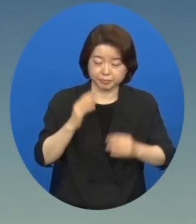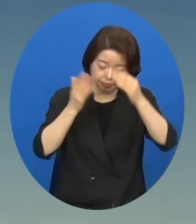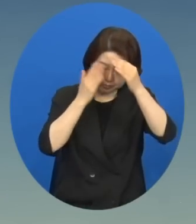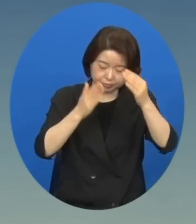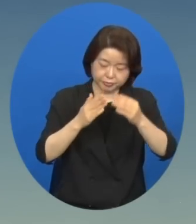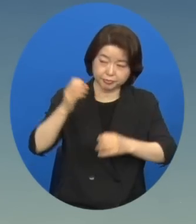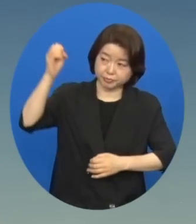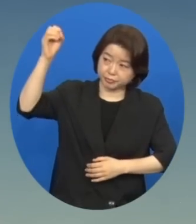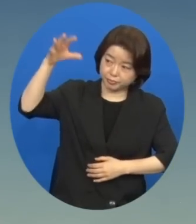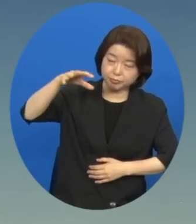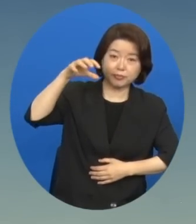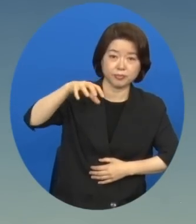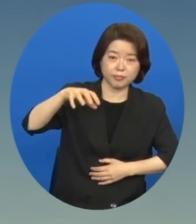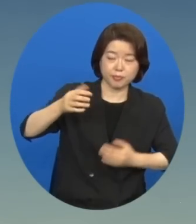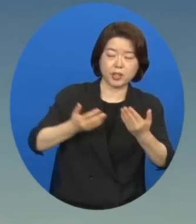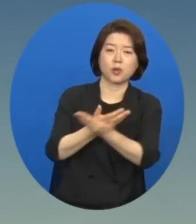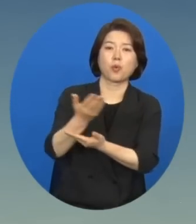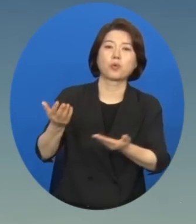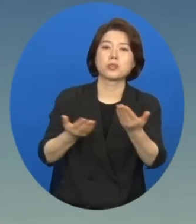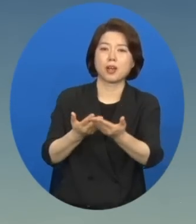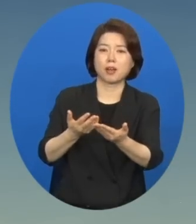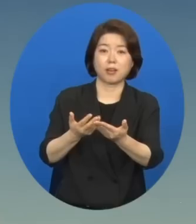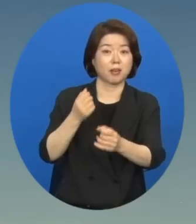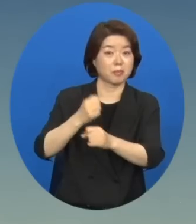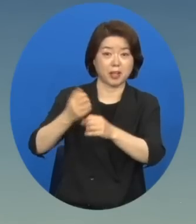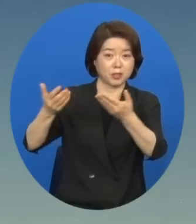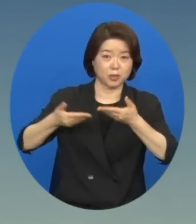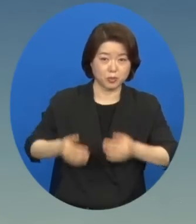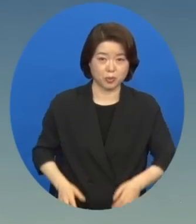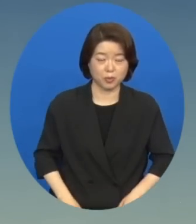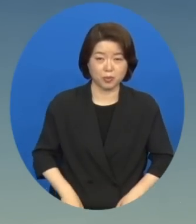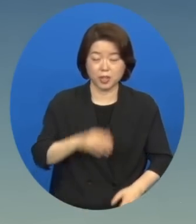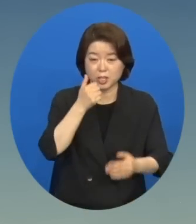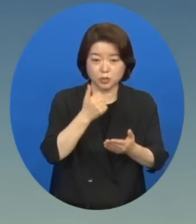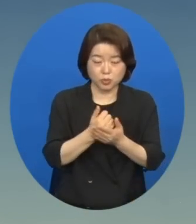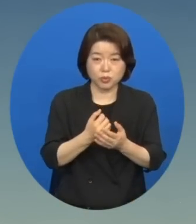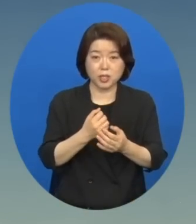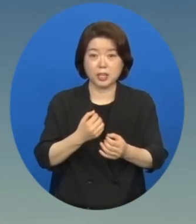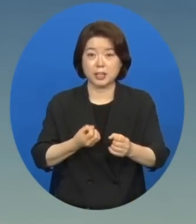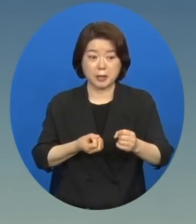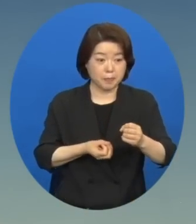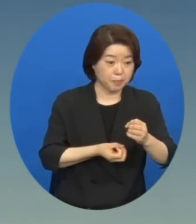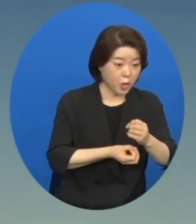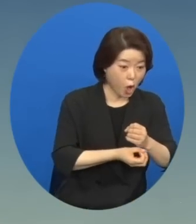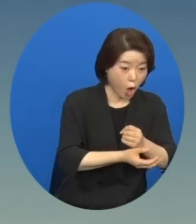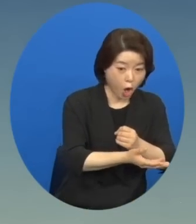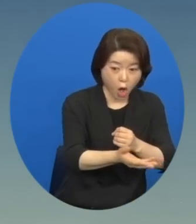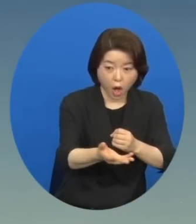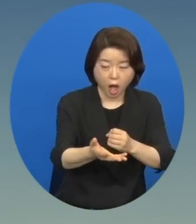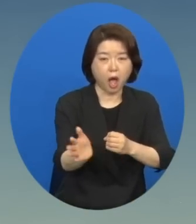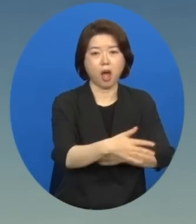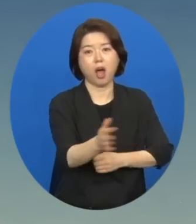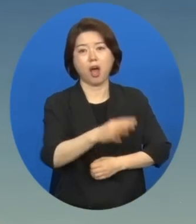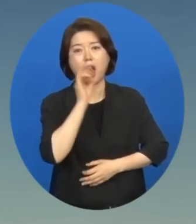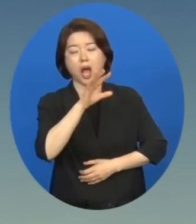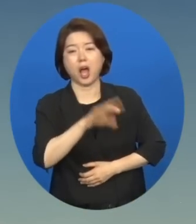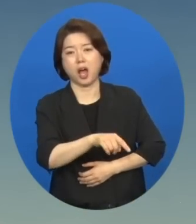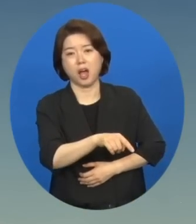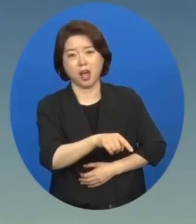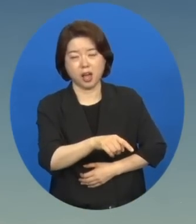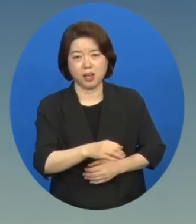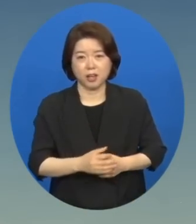빛 가운데 교제하게 하세요. 그러면서 죄의 영향력이 설 자리가 없게 하셔요.